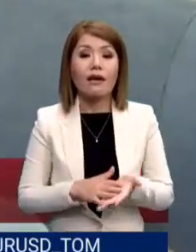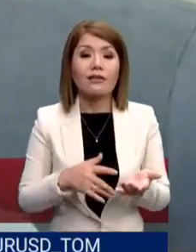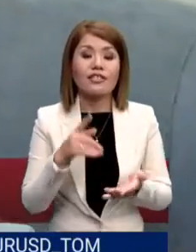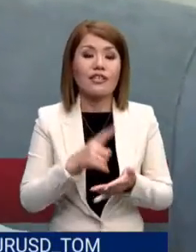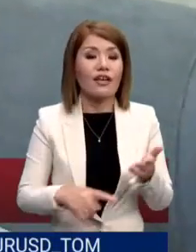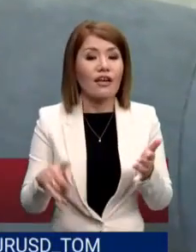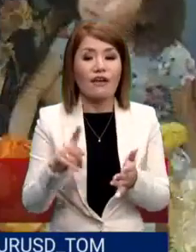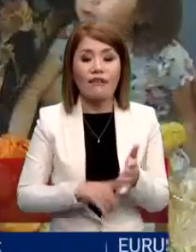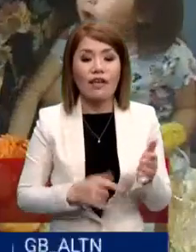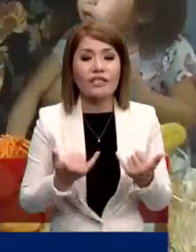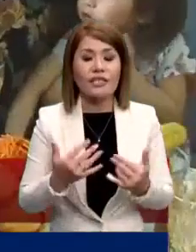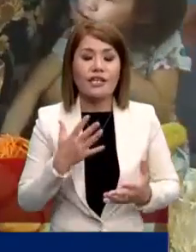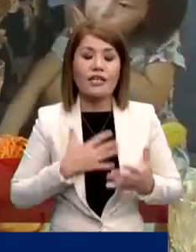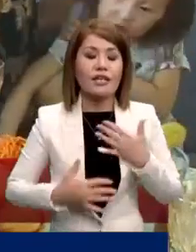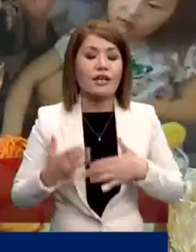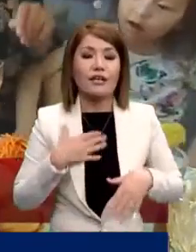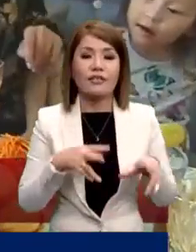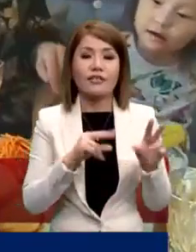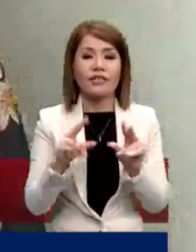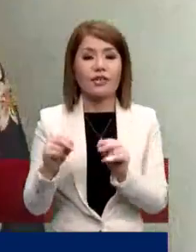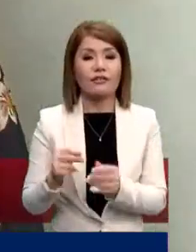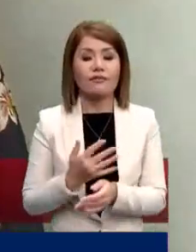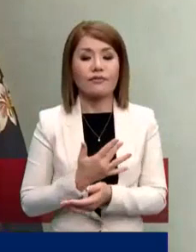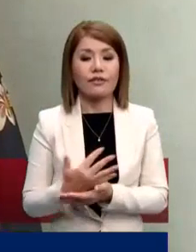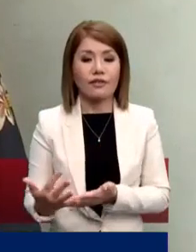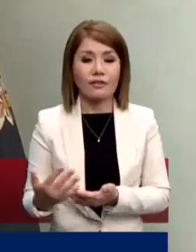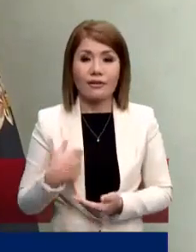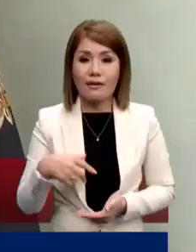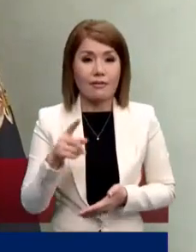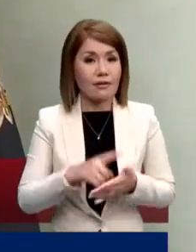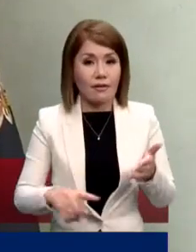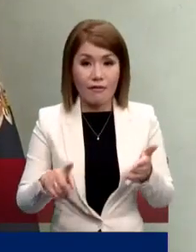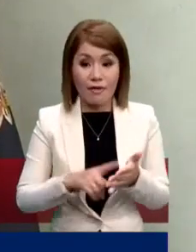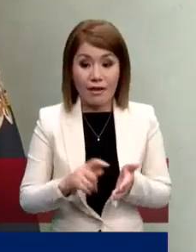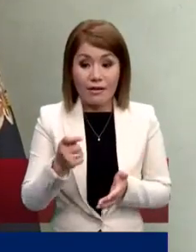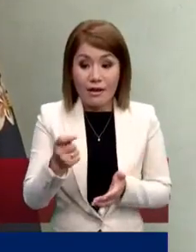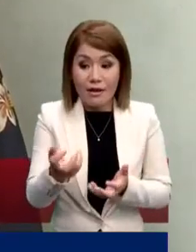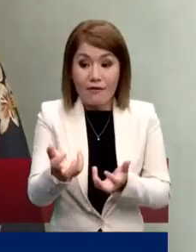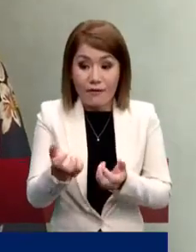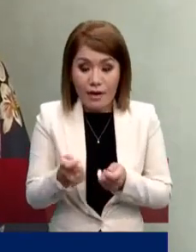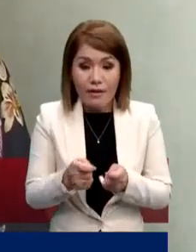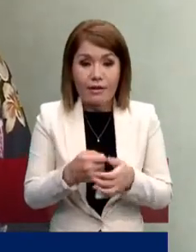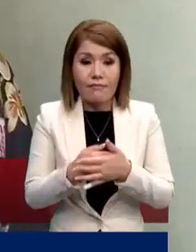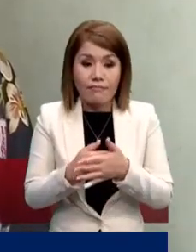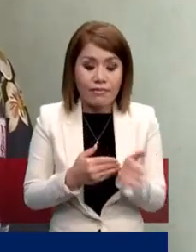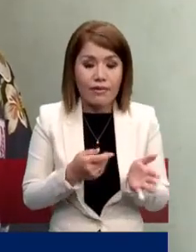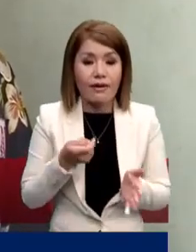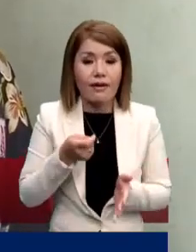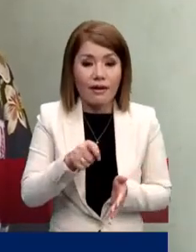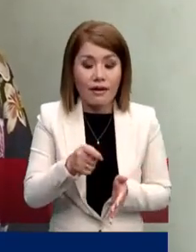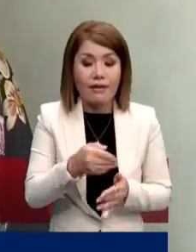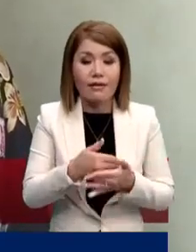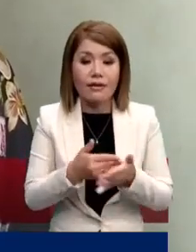сенімсіздік танытқан отбасының қуанышында шек жоқ. Мен сенбедім, мен пока кілт тауып үйге кірмейінше мен түнімен даже